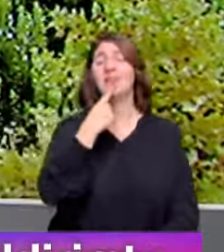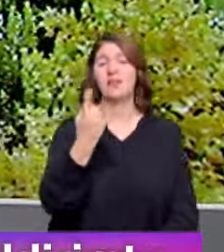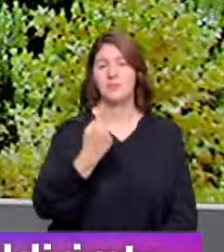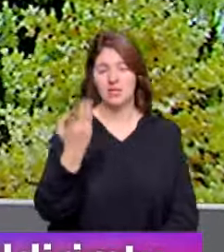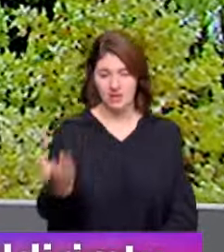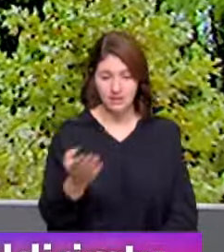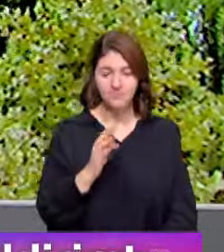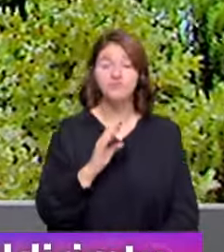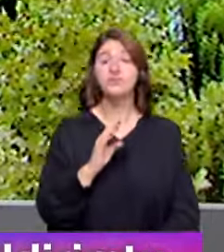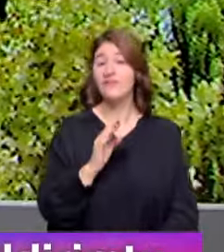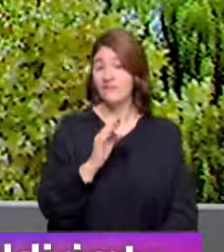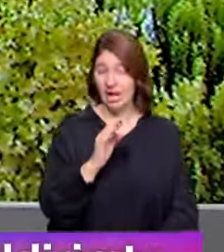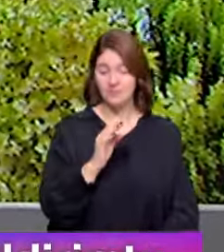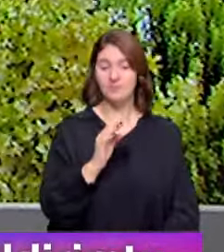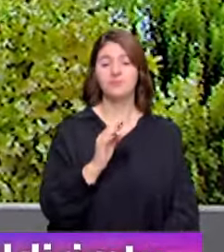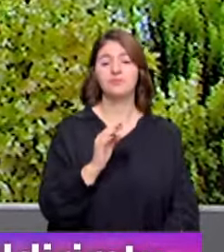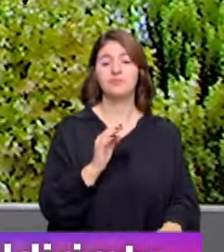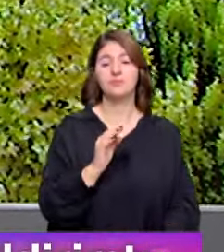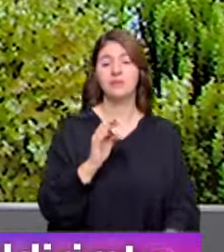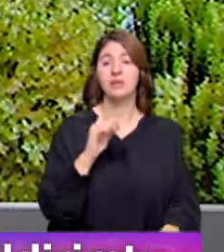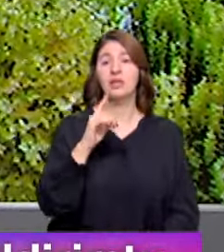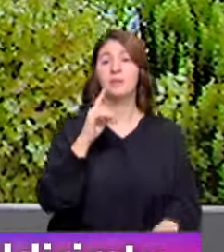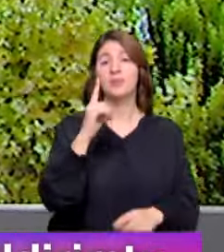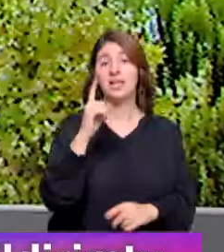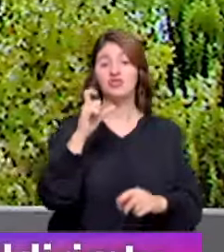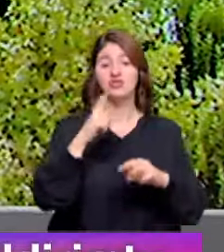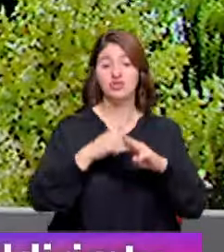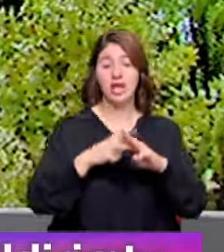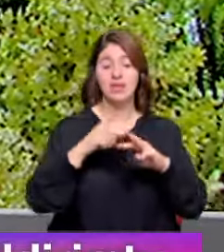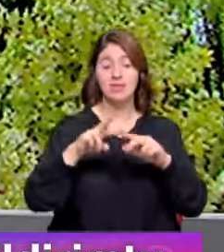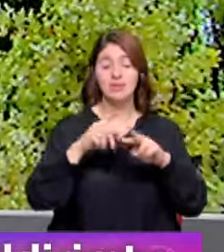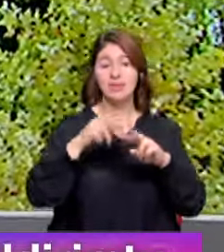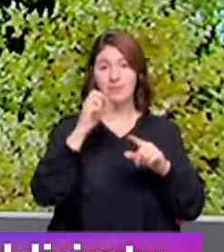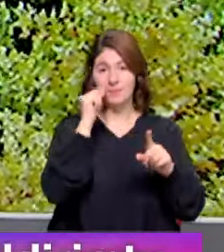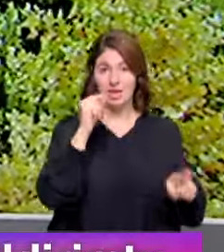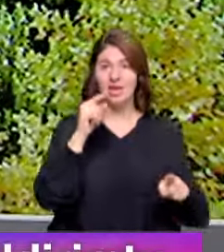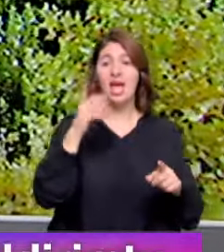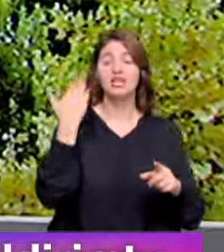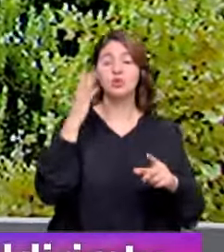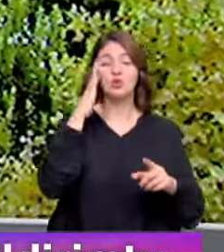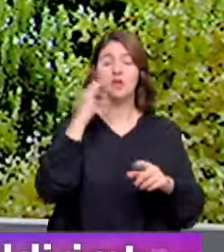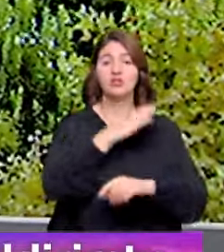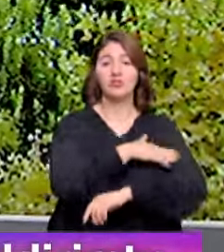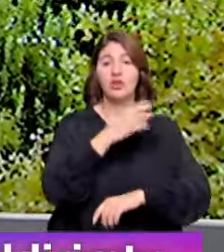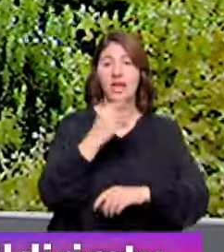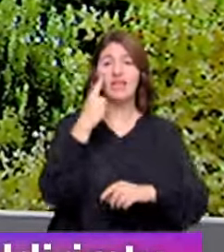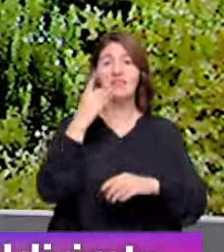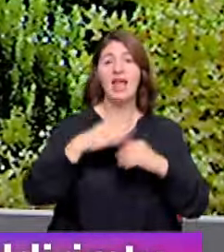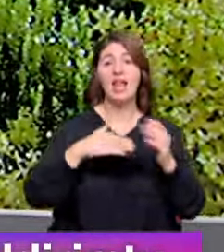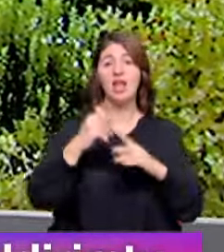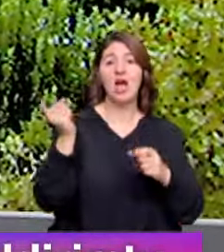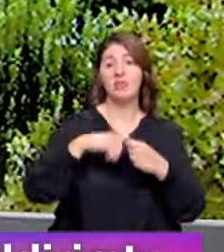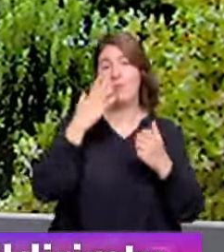diyenlerden biri. Ve bir de Cenap Yıldırım, eski uzman çavuşlar olarak devlet eliyle hakkımız olan